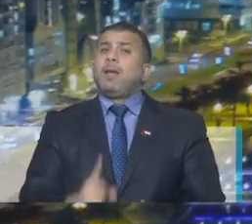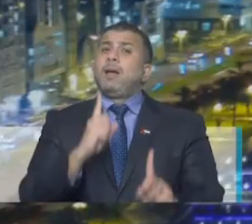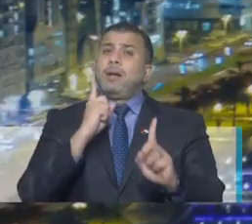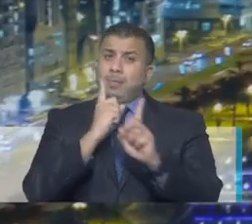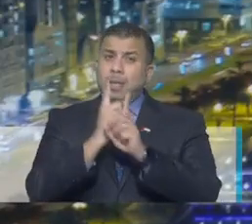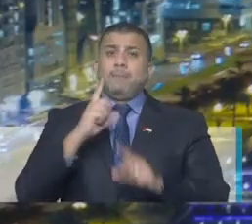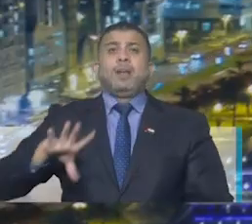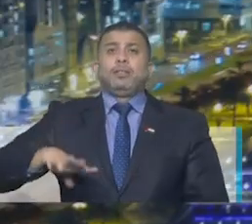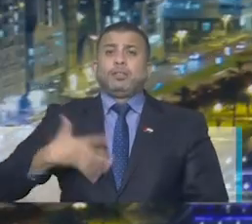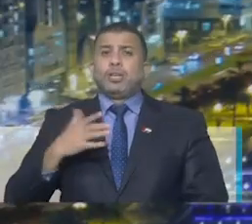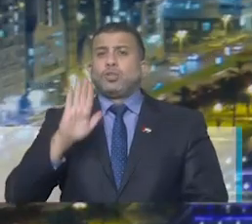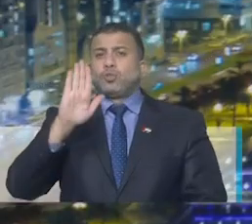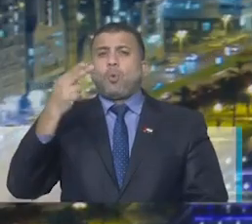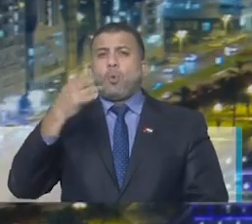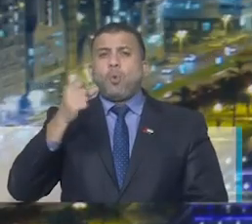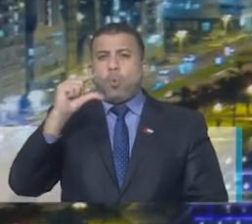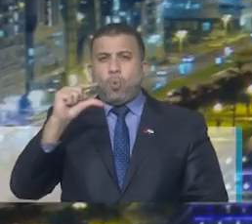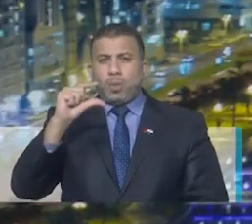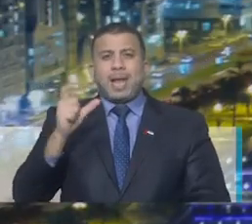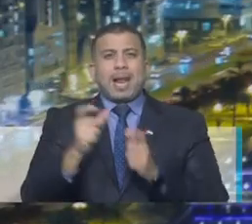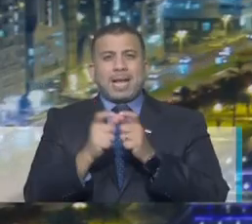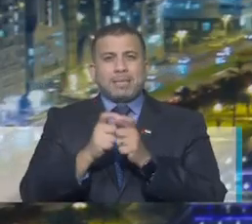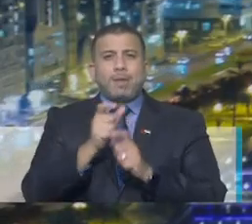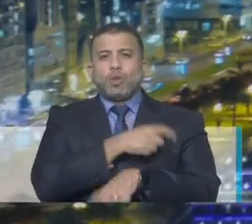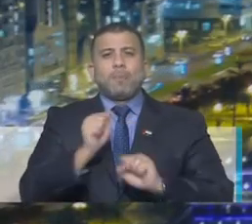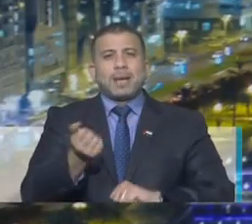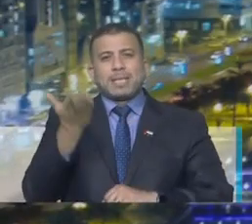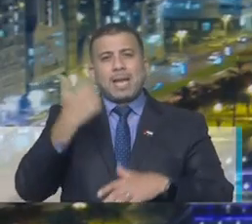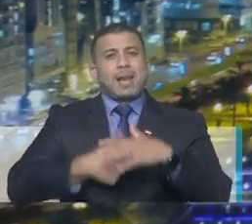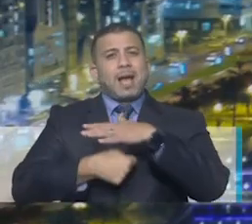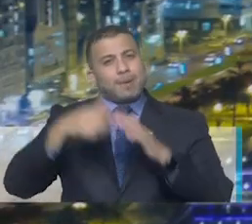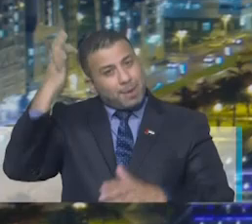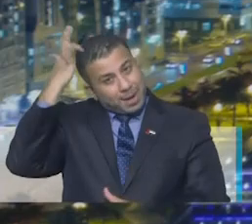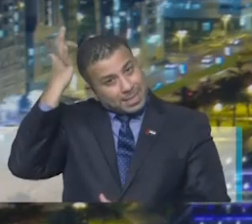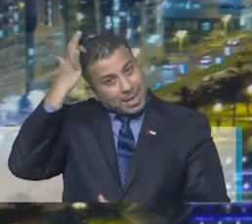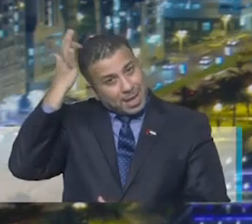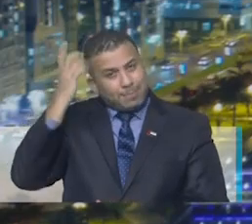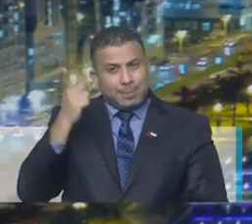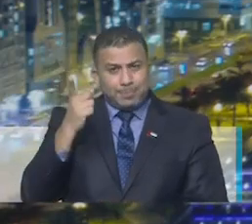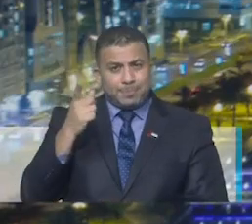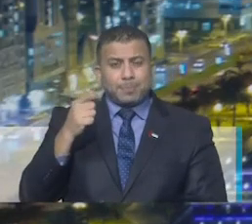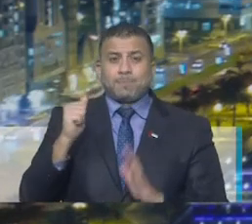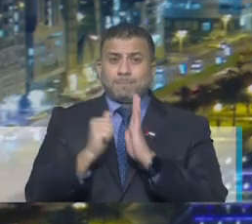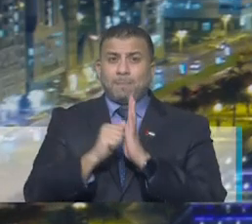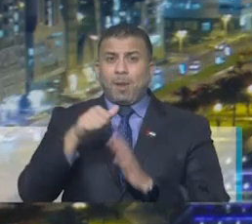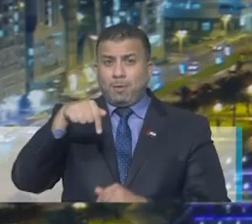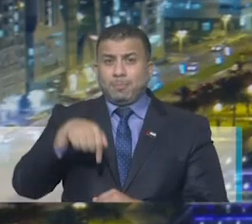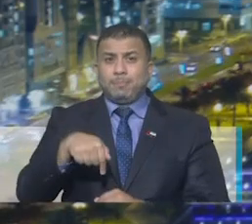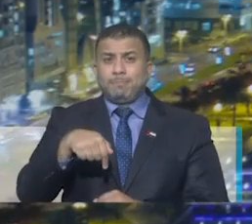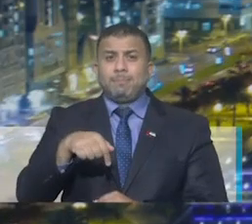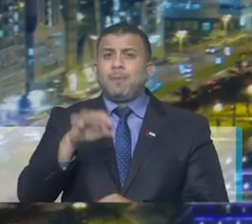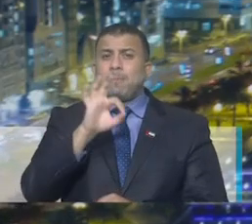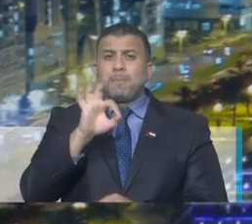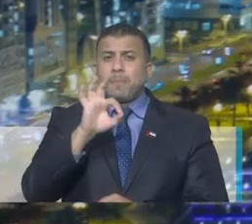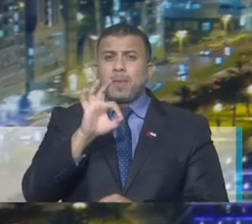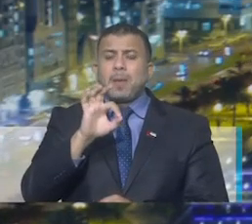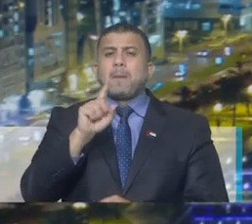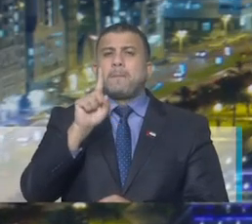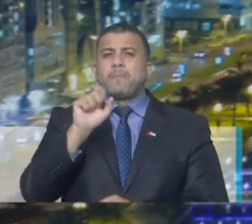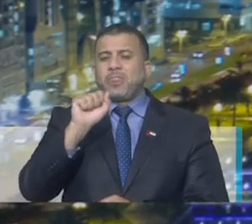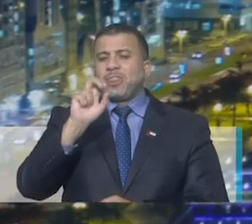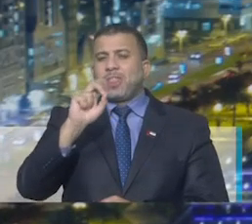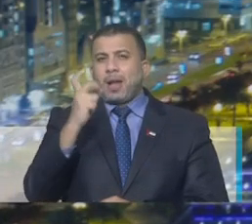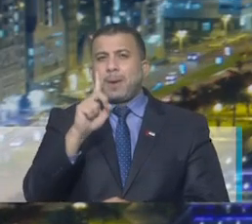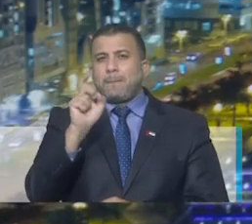استقبل صاحب السمو الشيخ سعود بن صقر القاسمي عضو المجلس الاعلى حاكم راس الخيمه في قصر سموه بمدينه صقر بن